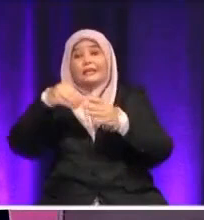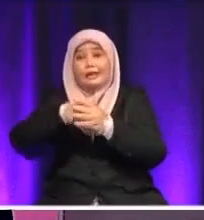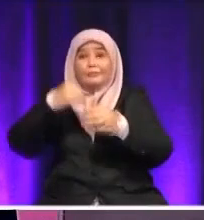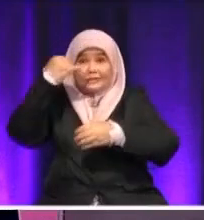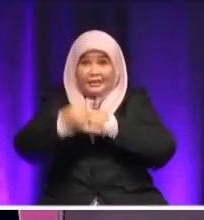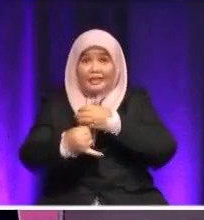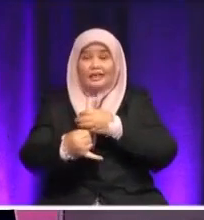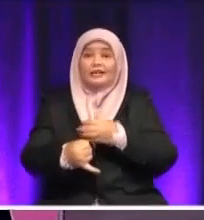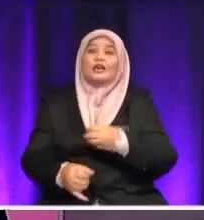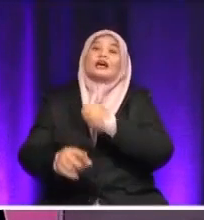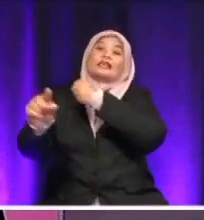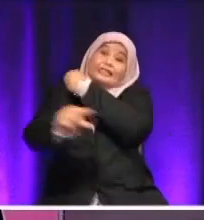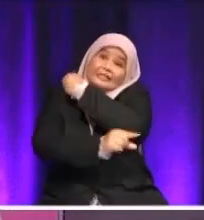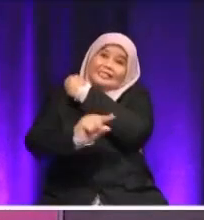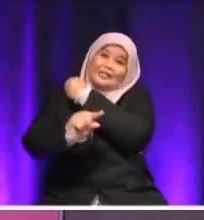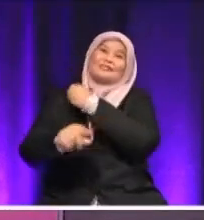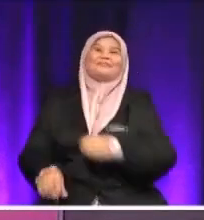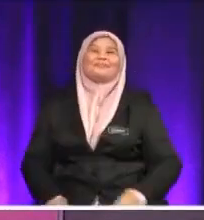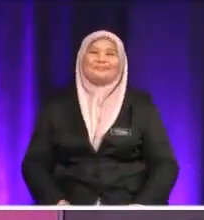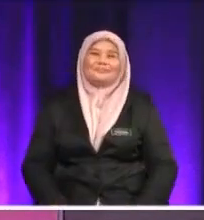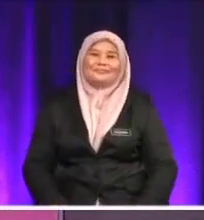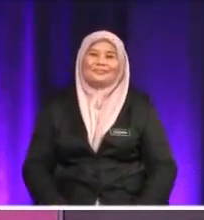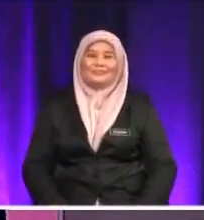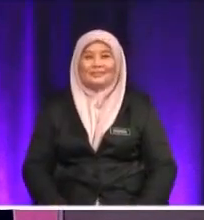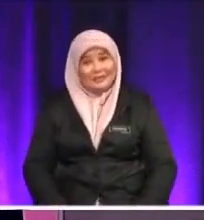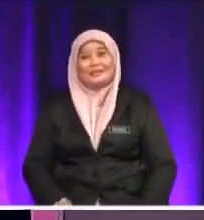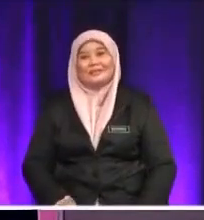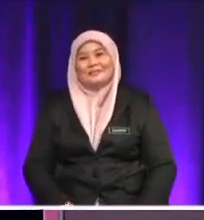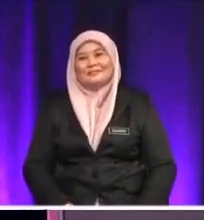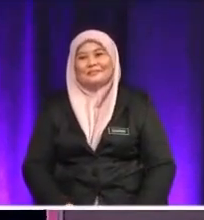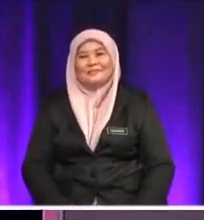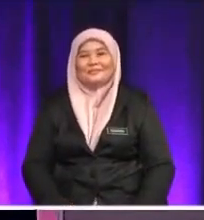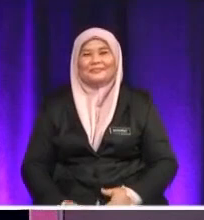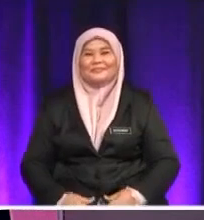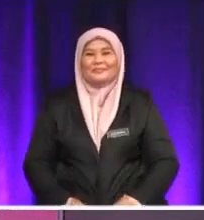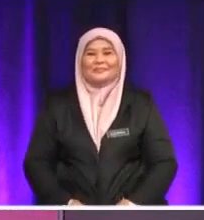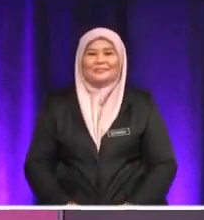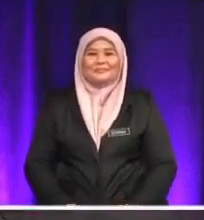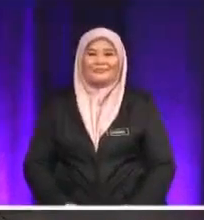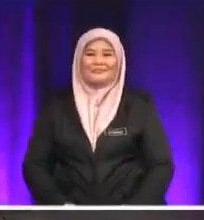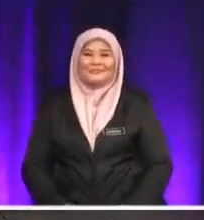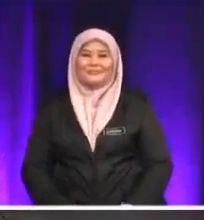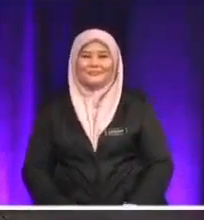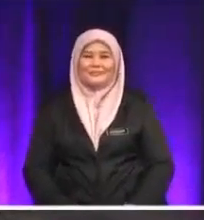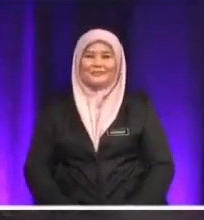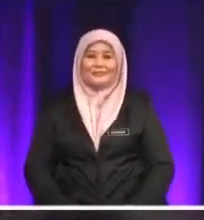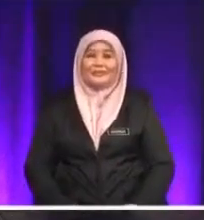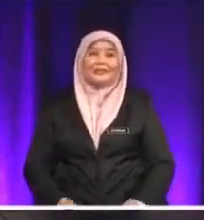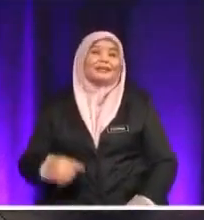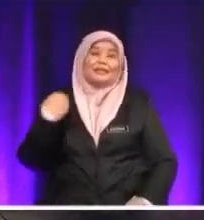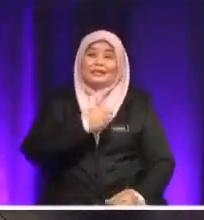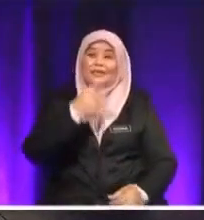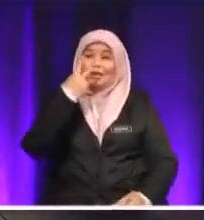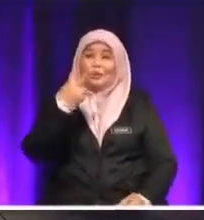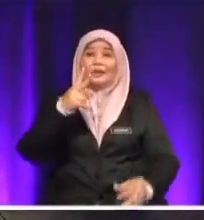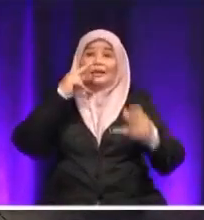jenayah kisos pula. Ya. Okey, boleh? Boleh ustaz. Kita kena bantu saya lah. Okey, boleh ustaz. Ya, betul. Tiada masalah. Ya, kita tengok